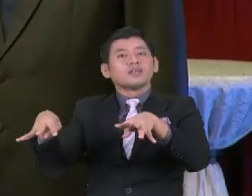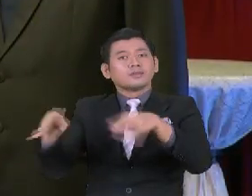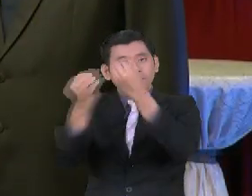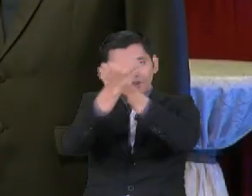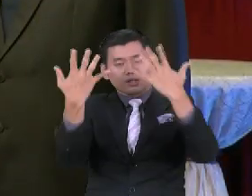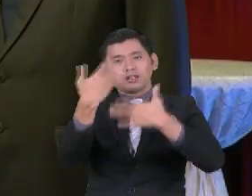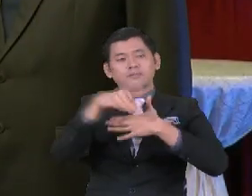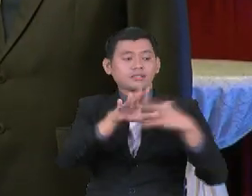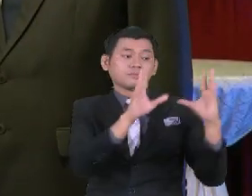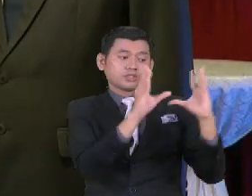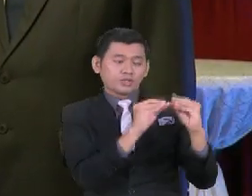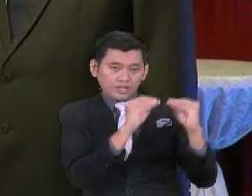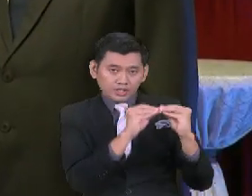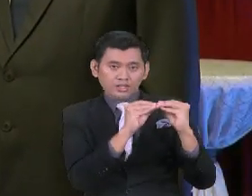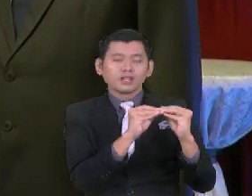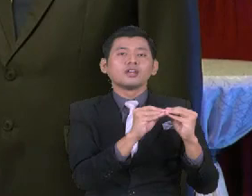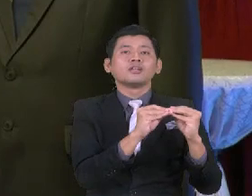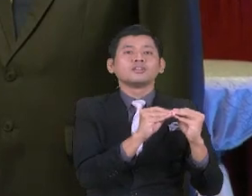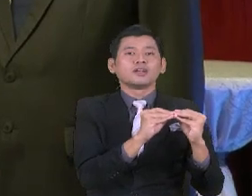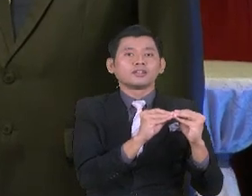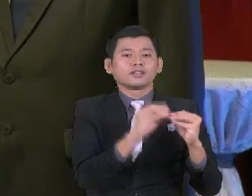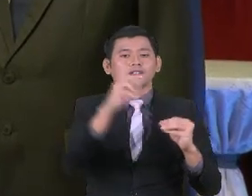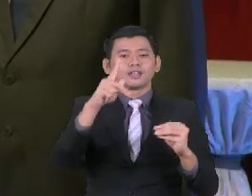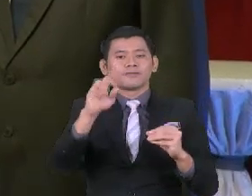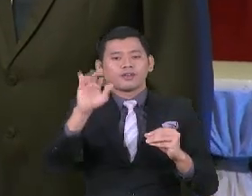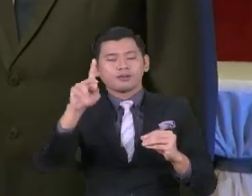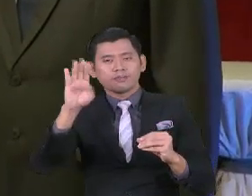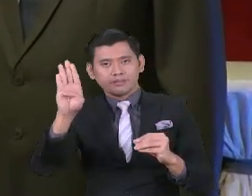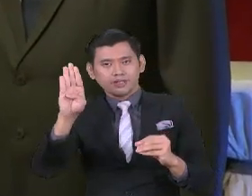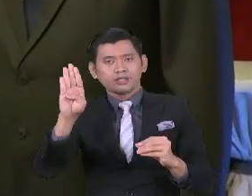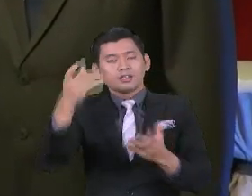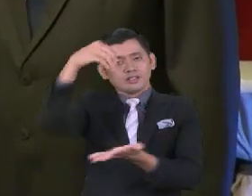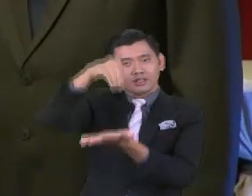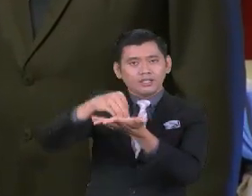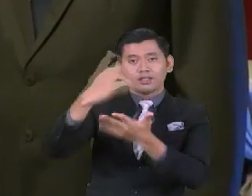demikian pada Mesyuarat Agung Perwakilan Tahunan ke-40 KPFB di Ibu Negara.